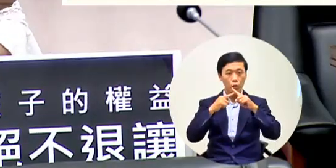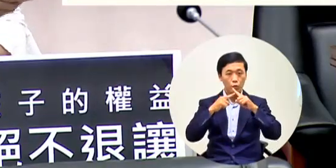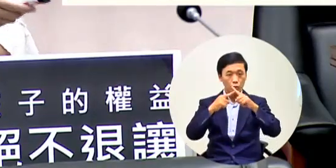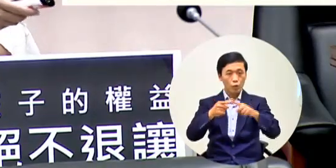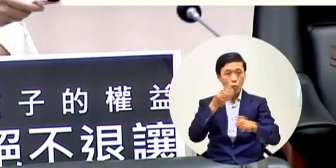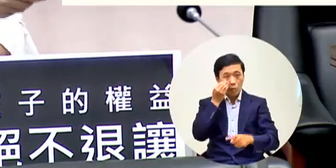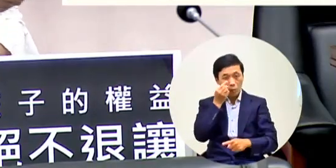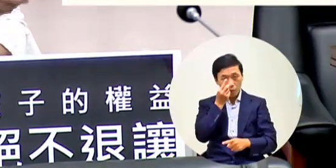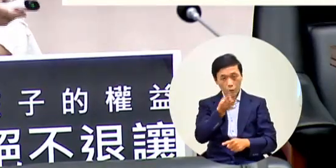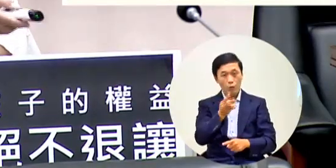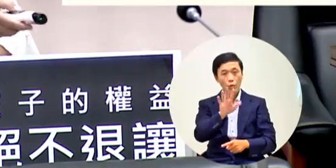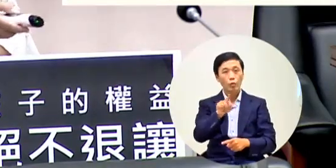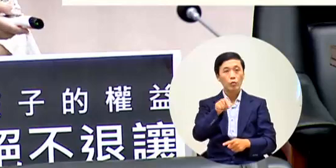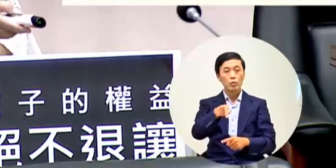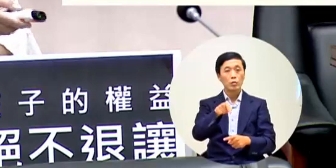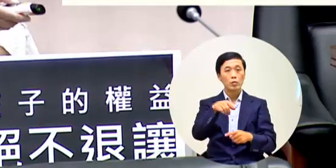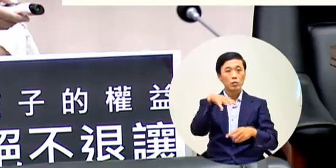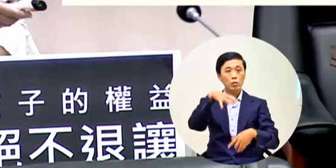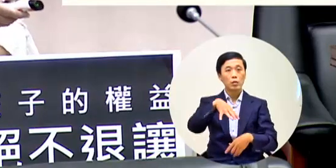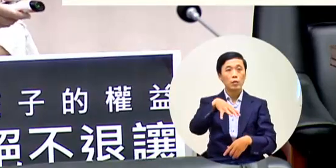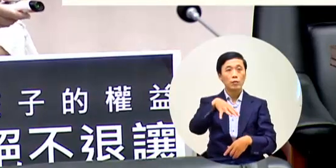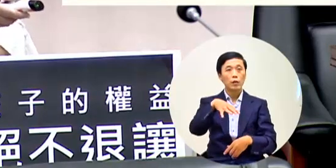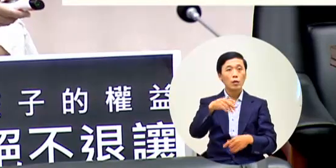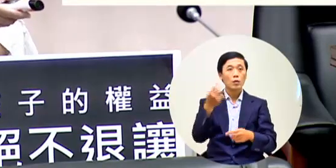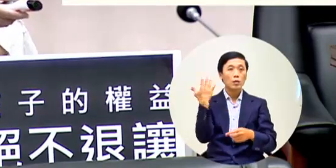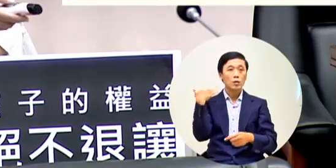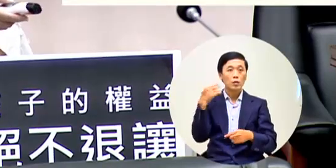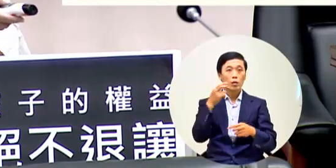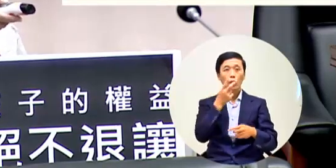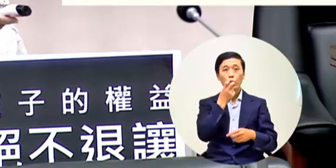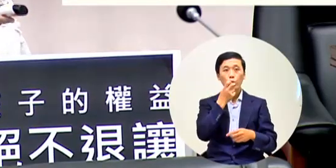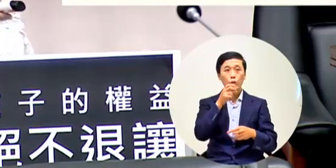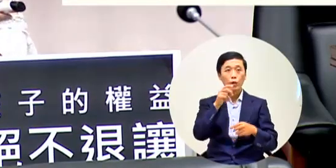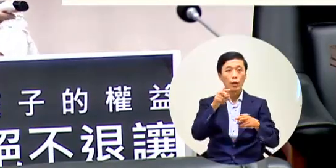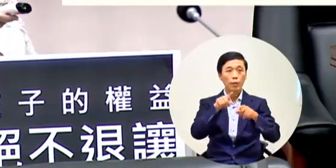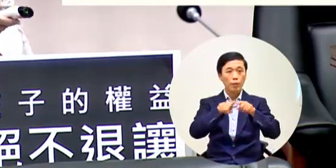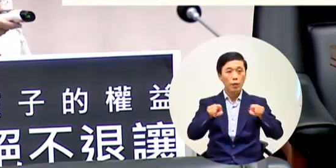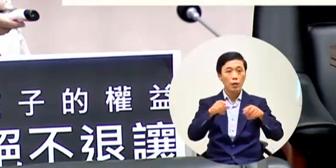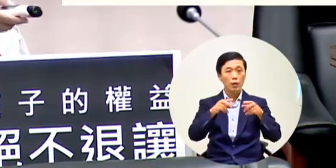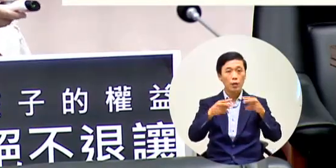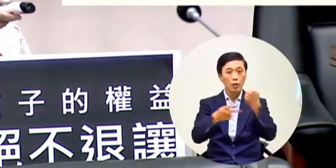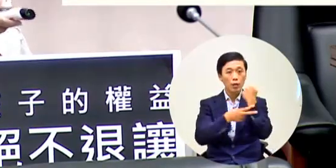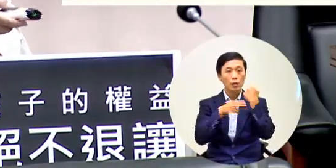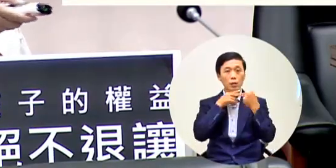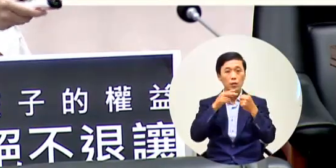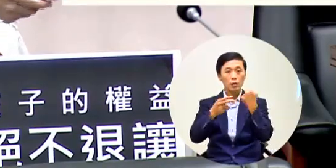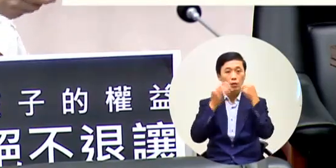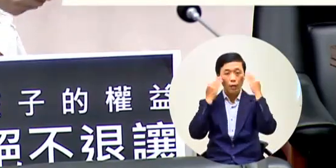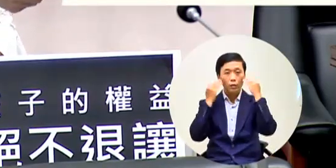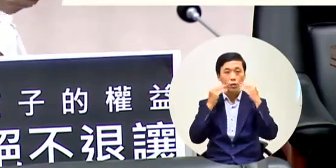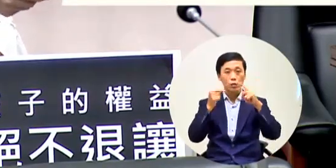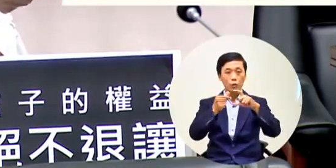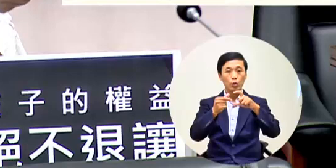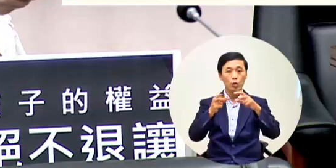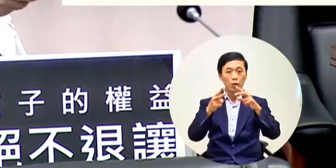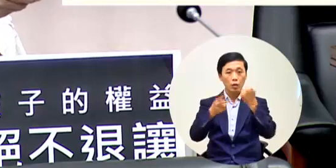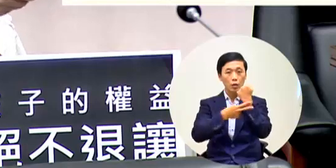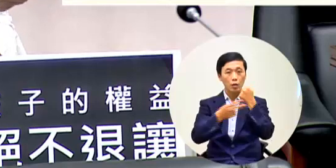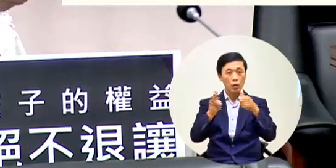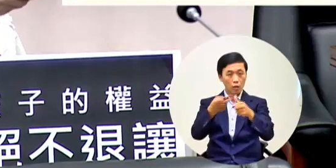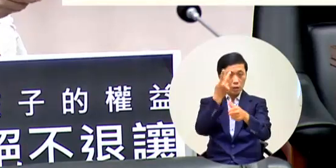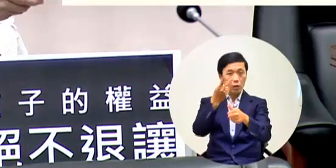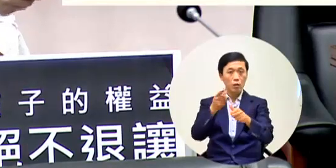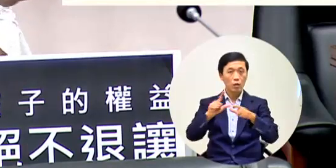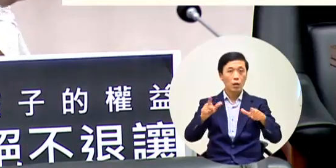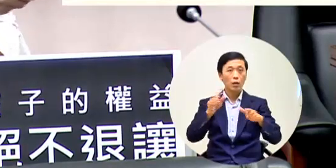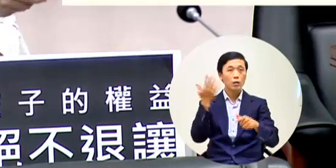是因为这个地方未来翠屏里在是南子区的第二大里哈，那这边都是大楼林立，未来我们的桥